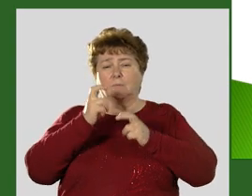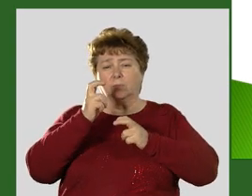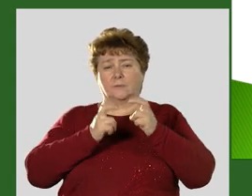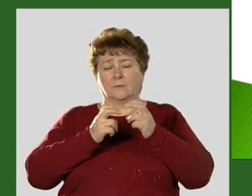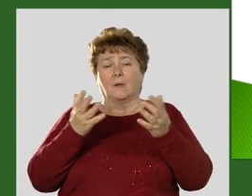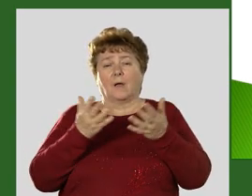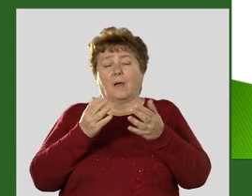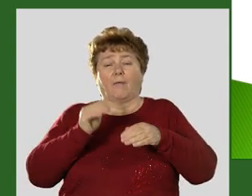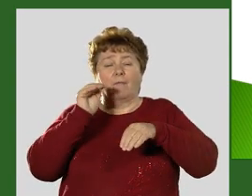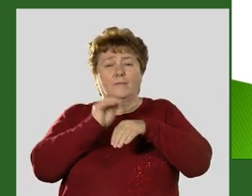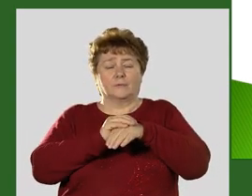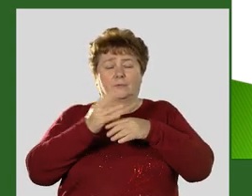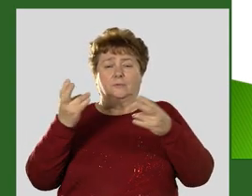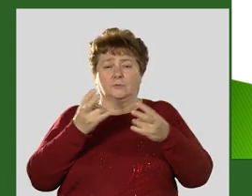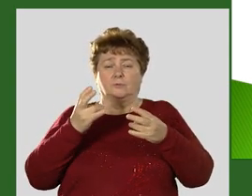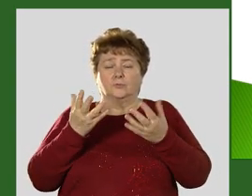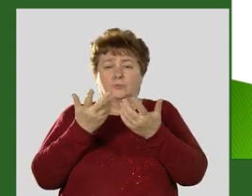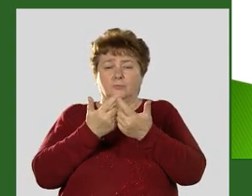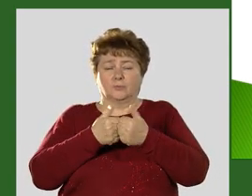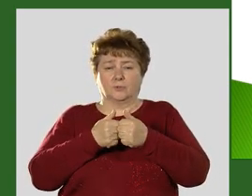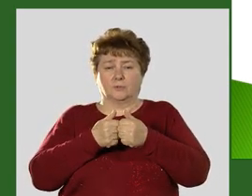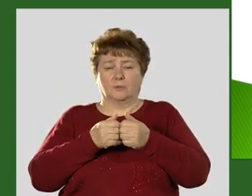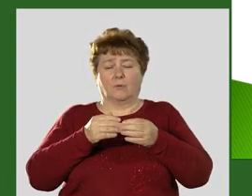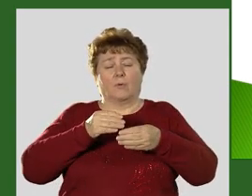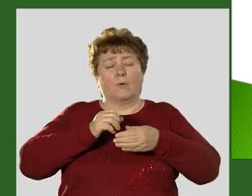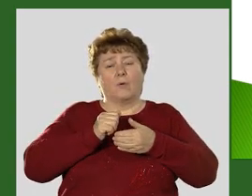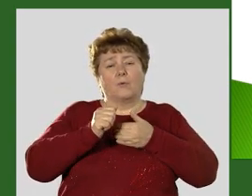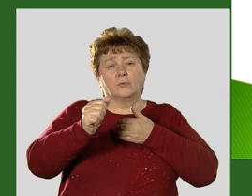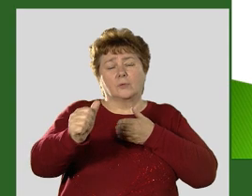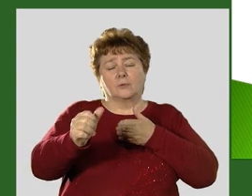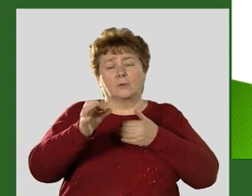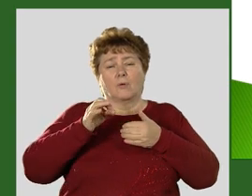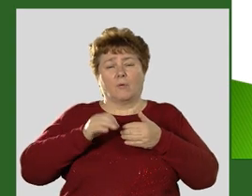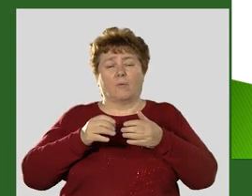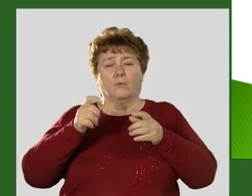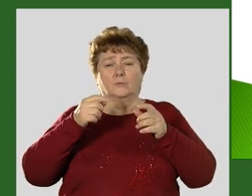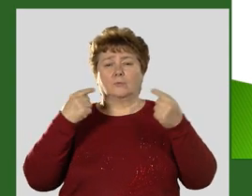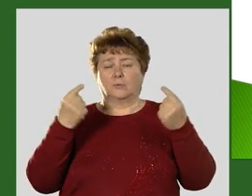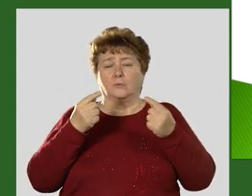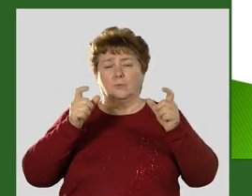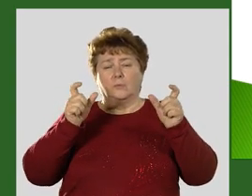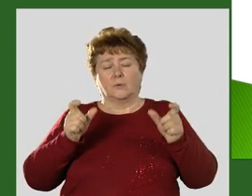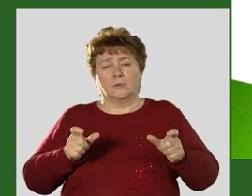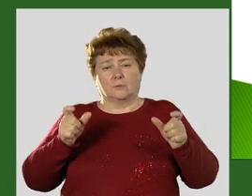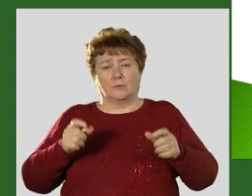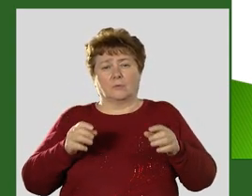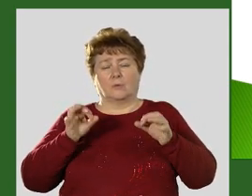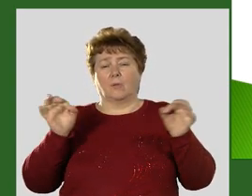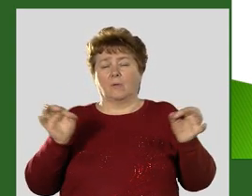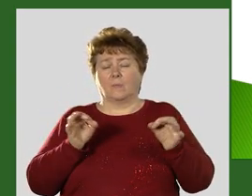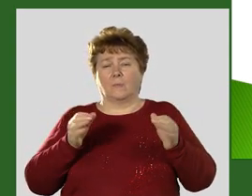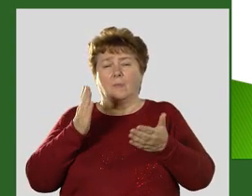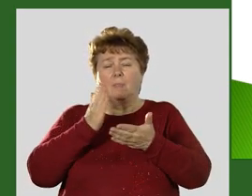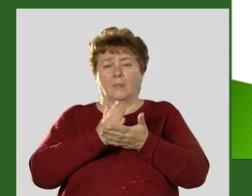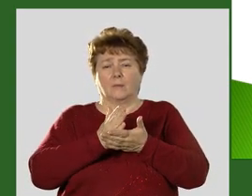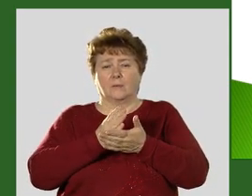предприятия какие факторы следует учесть? Удаление от крупных населенных пунктов, городов,